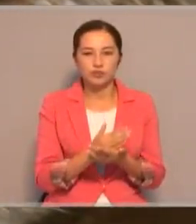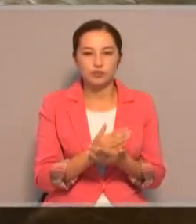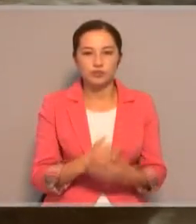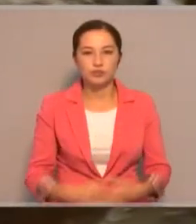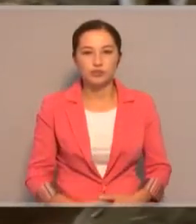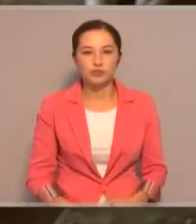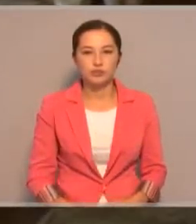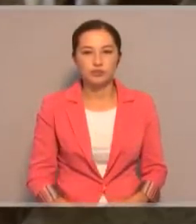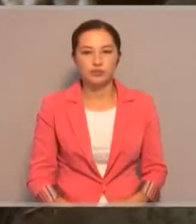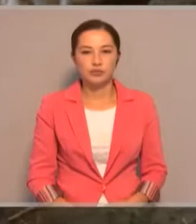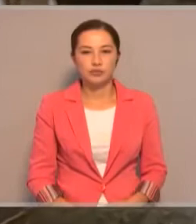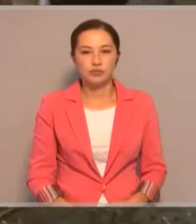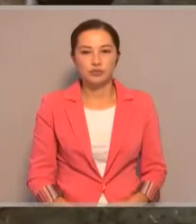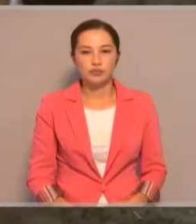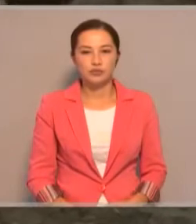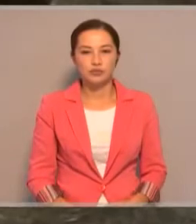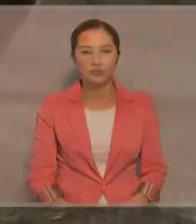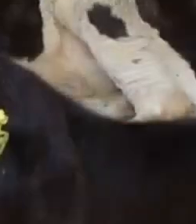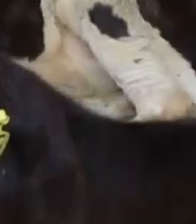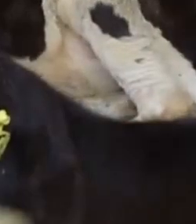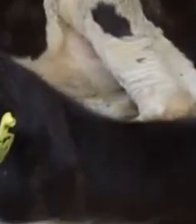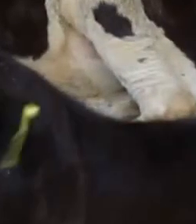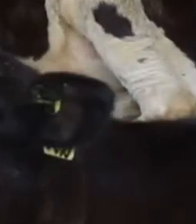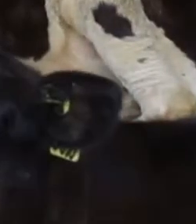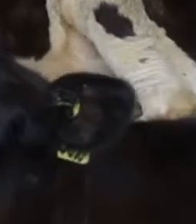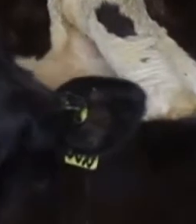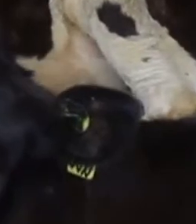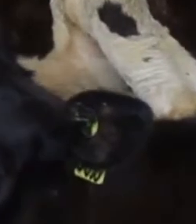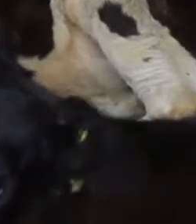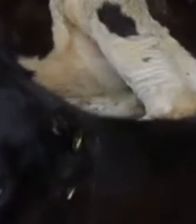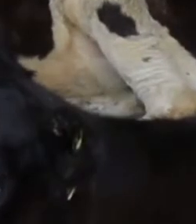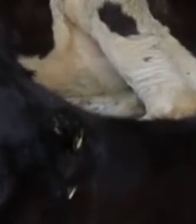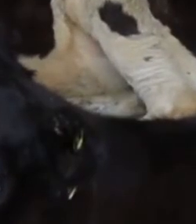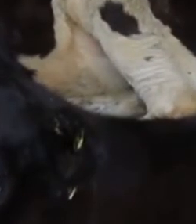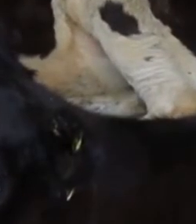Төлеби ауданынан Гүлнар Асқарқызы, Гүлсанат Қалмырзақызы, Нұрбек Берікбай, жаңалықтар.